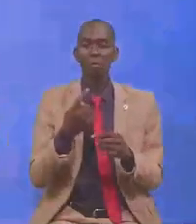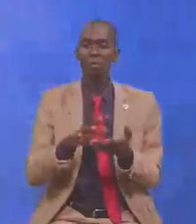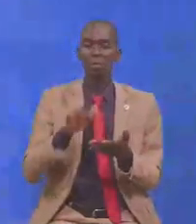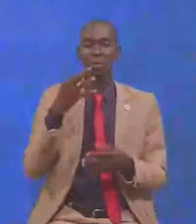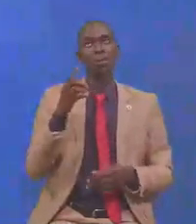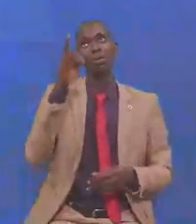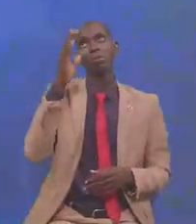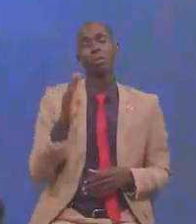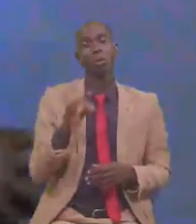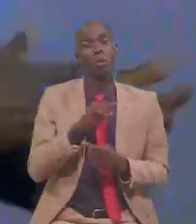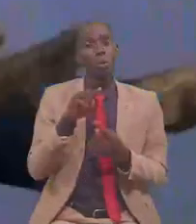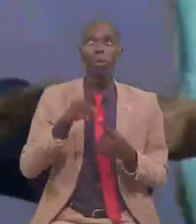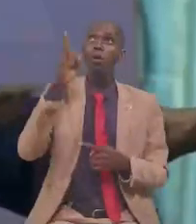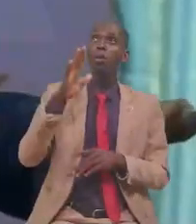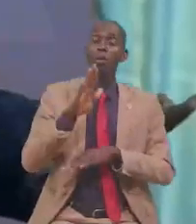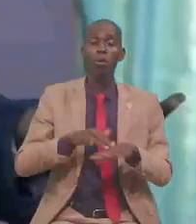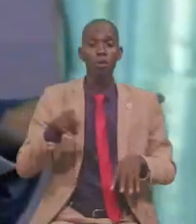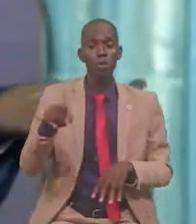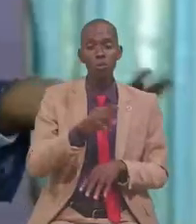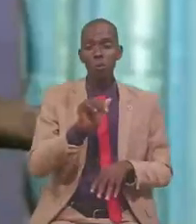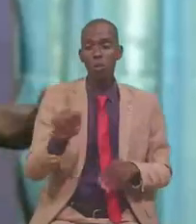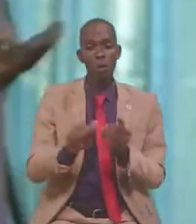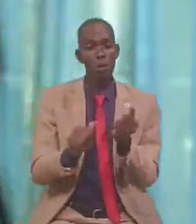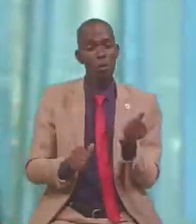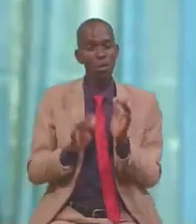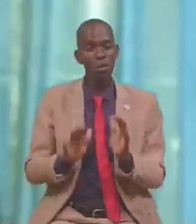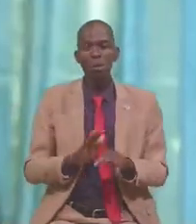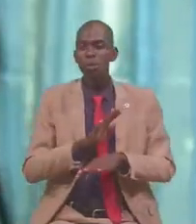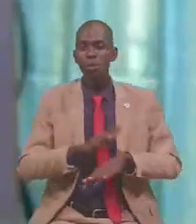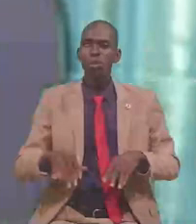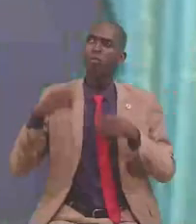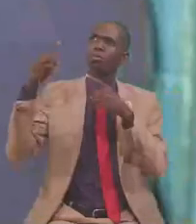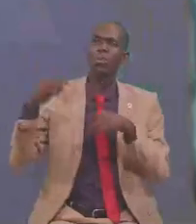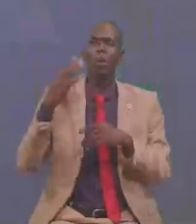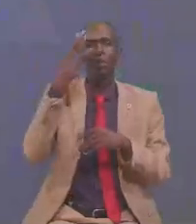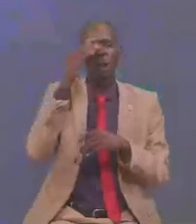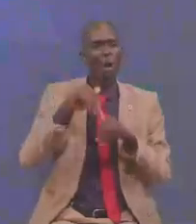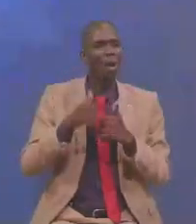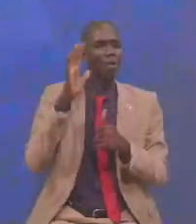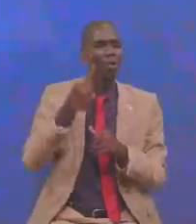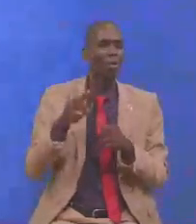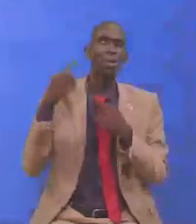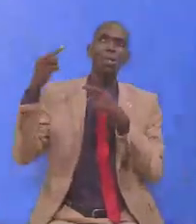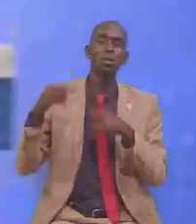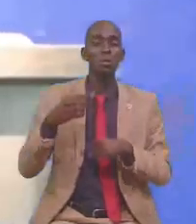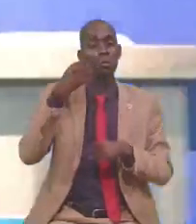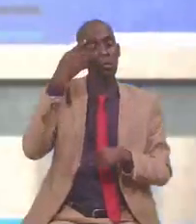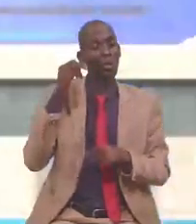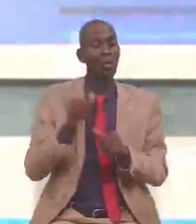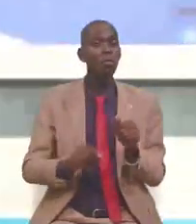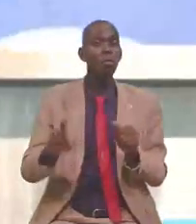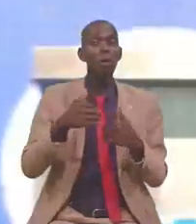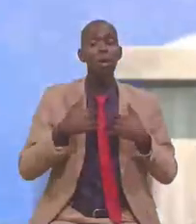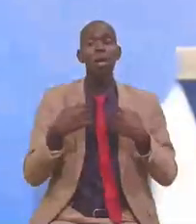appelle transgresseur, comment pouvez-vous argumenter? Parce que tous ont violer la